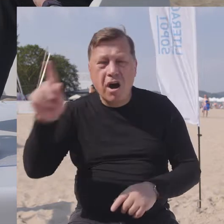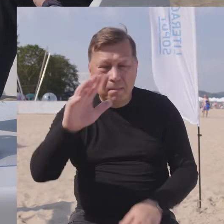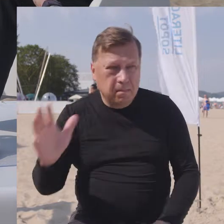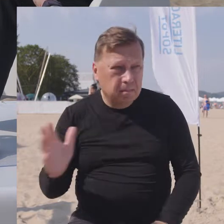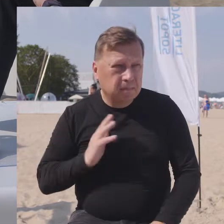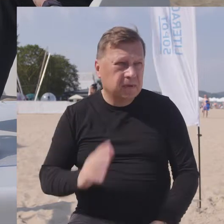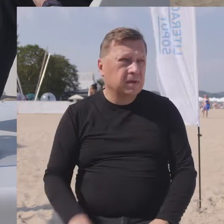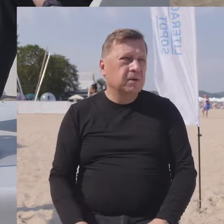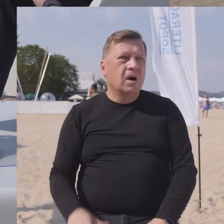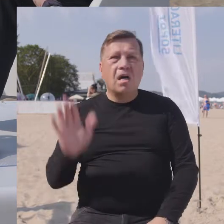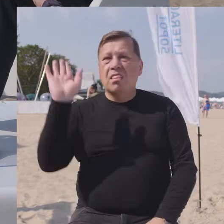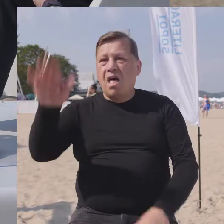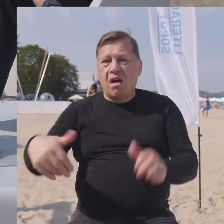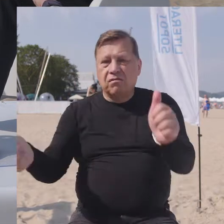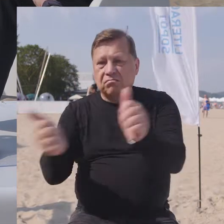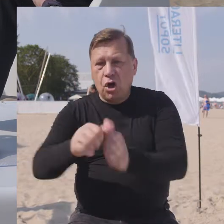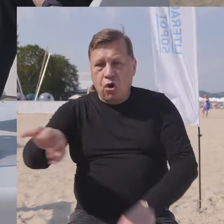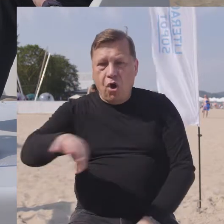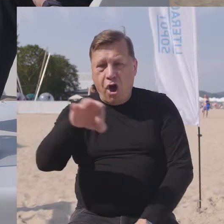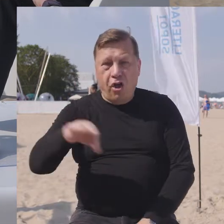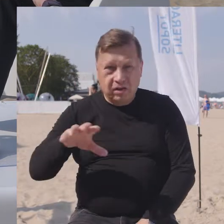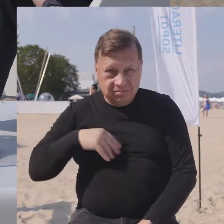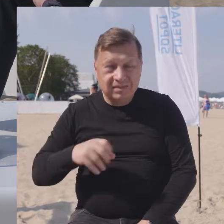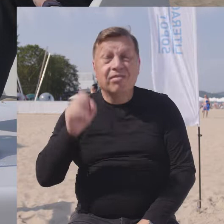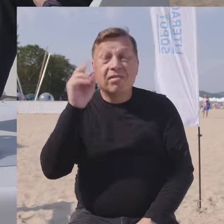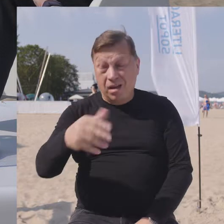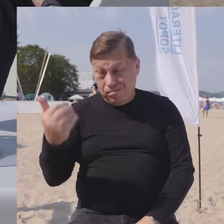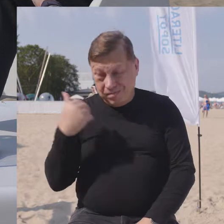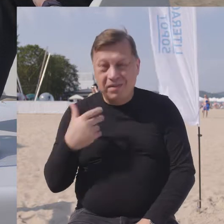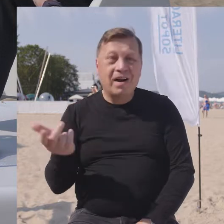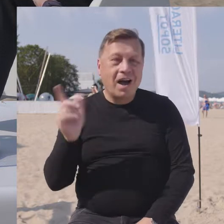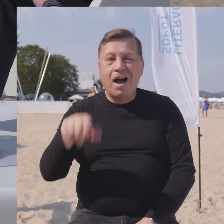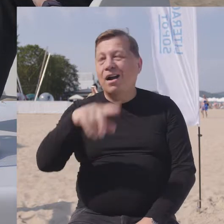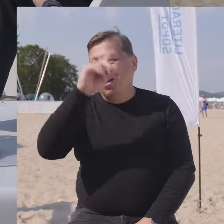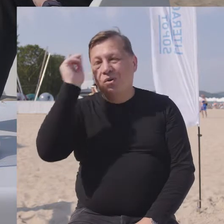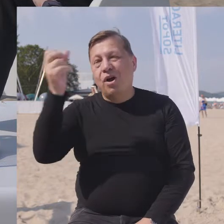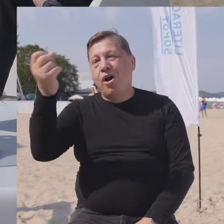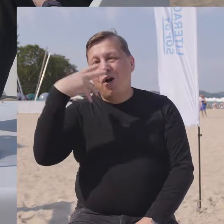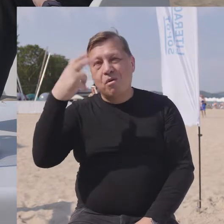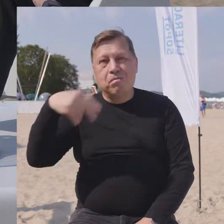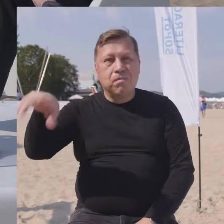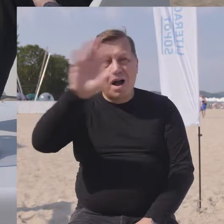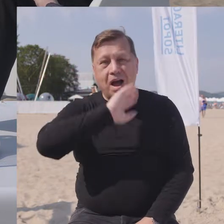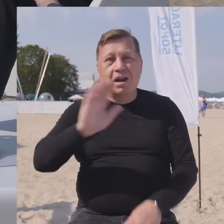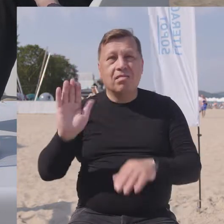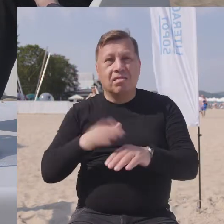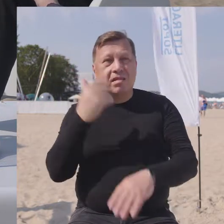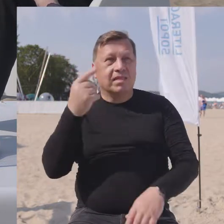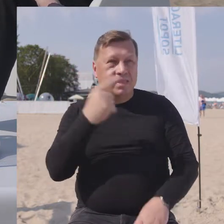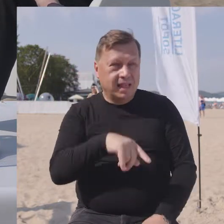stać obok i gotować coś, żeby było znaczy, tak jak w śniadaniówce. Myślę, że ludzie opalający się z nagimi torsami to już robią